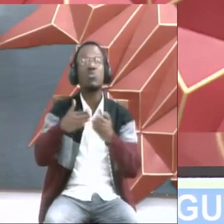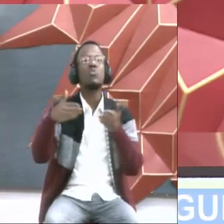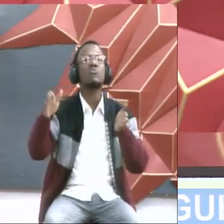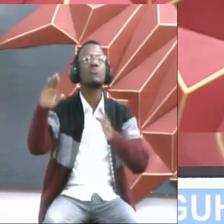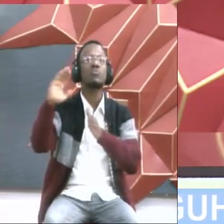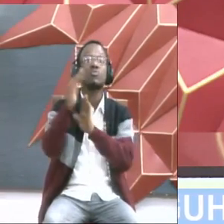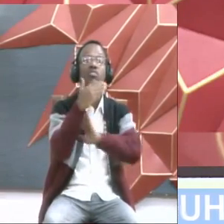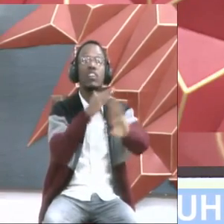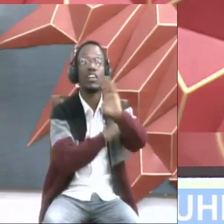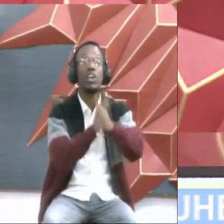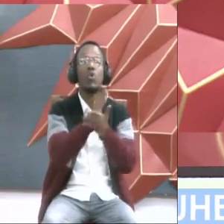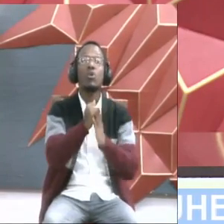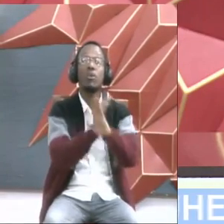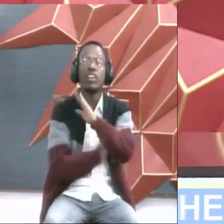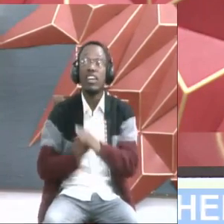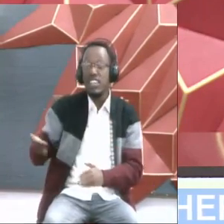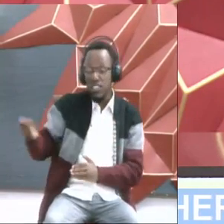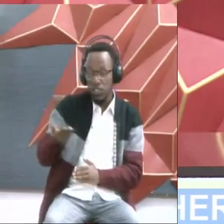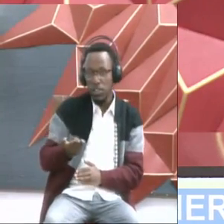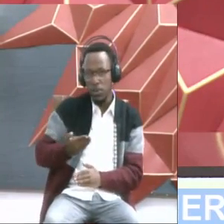yanzanye kungoresha